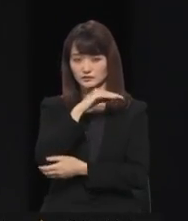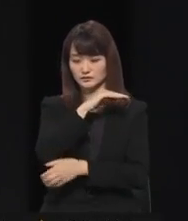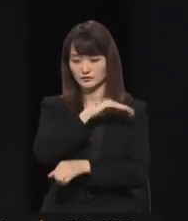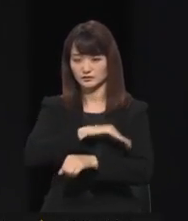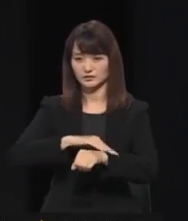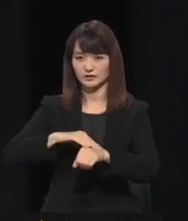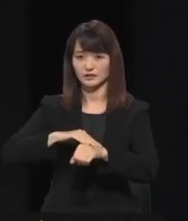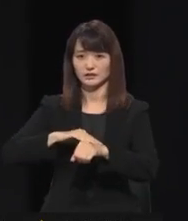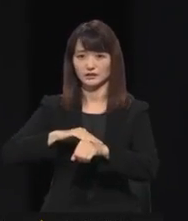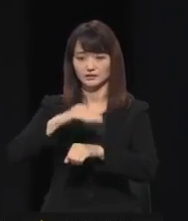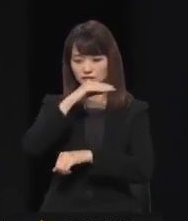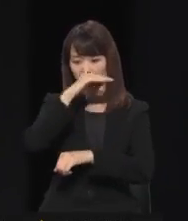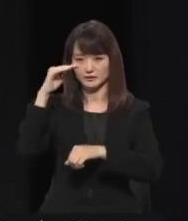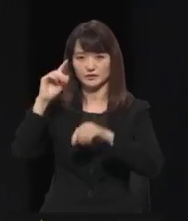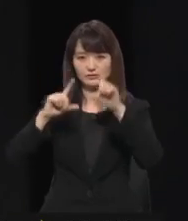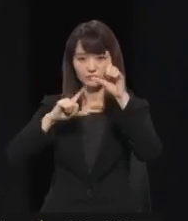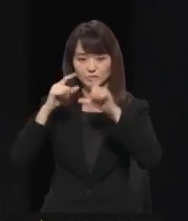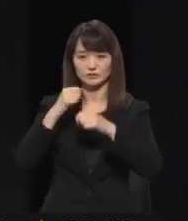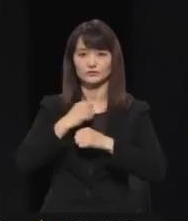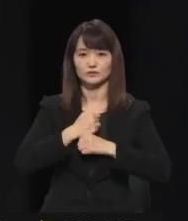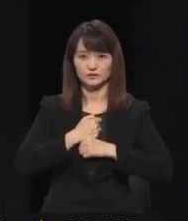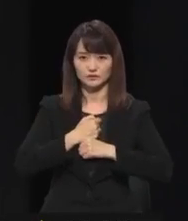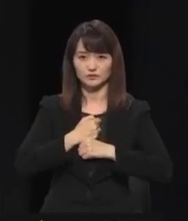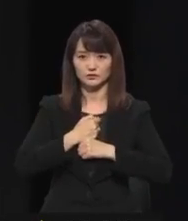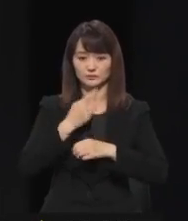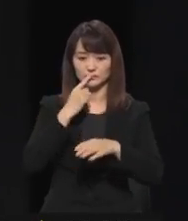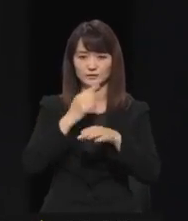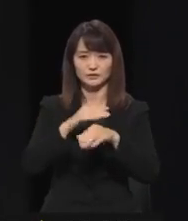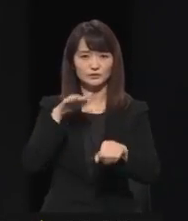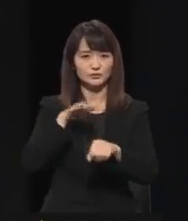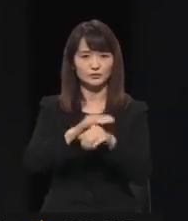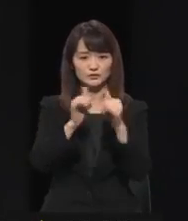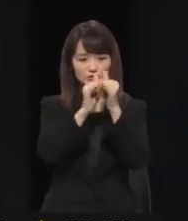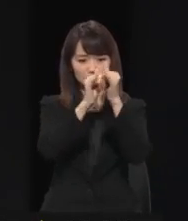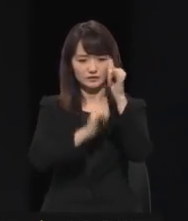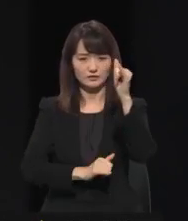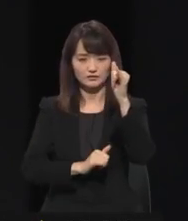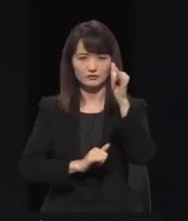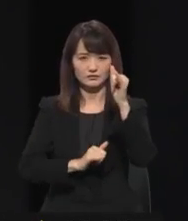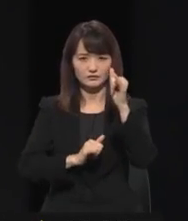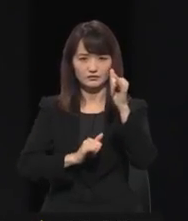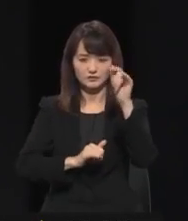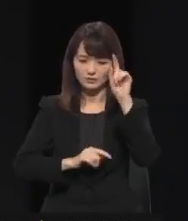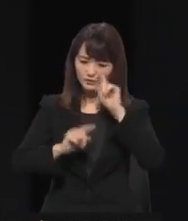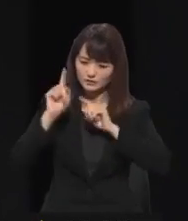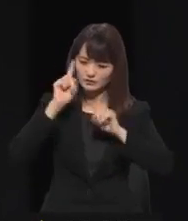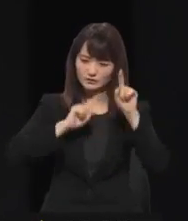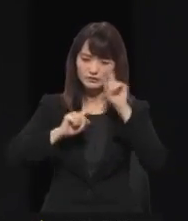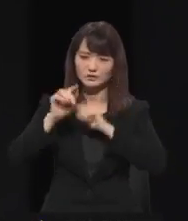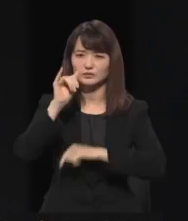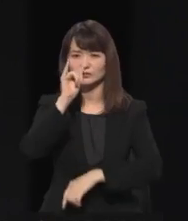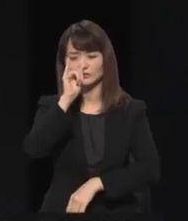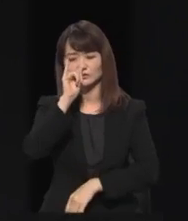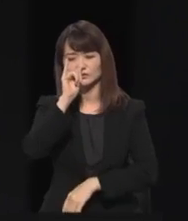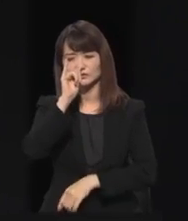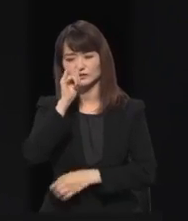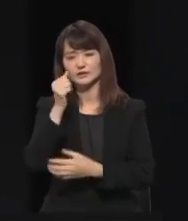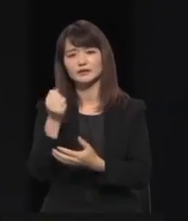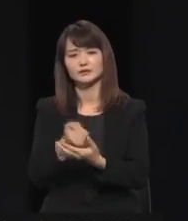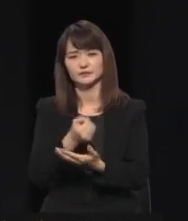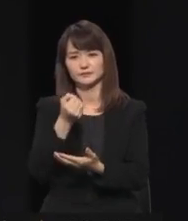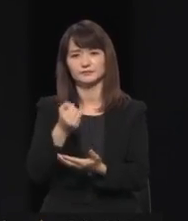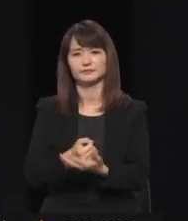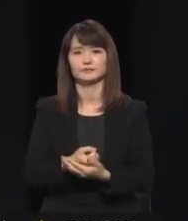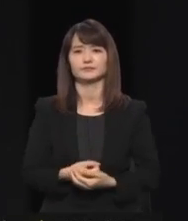자랑스러운 우리 민주주의의 역사와 전통을 지금 회전하고 있는 한 현장에 우리가 있는 것 아닌가 라는 생각이 들어서 좀 씁쓸하기도 합니다